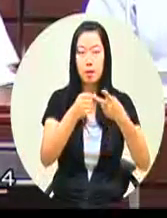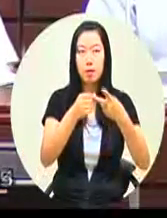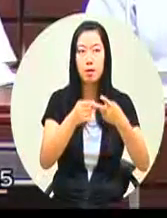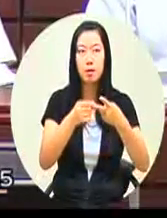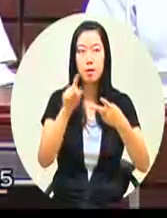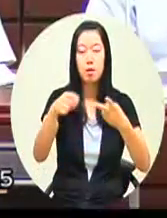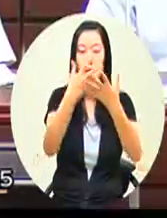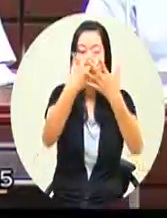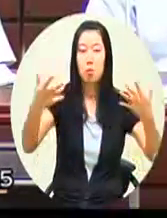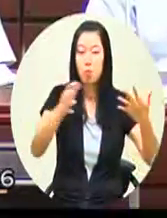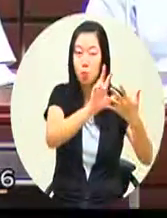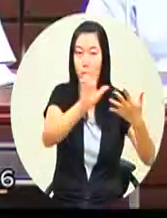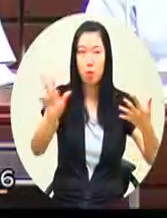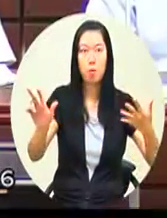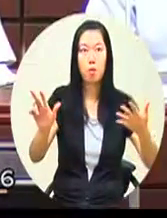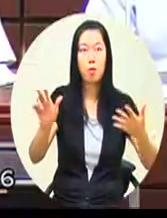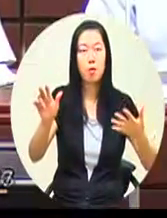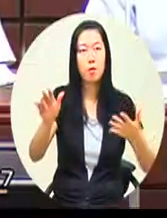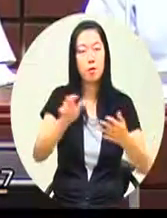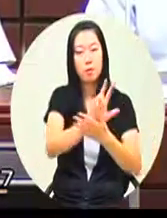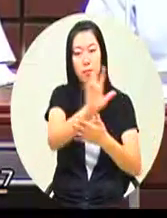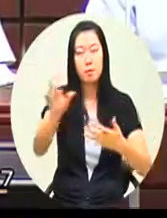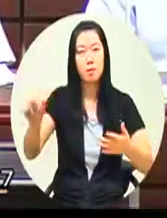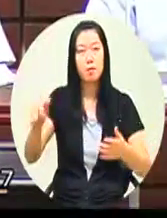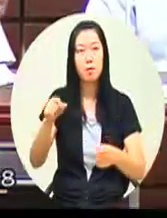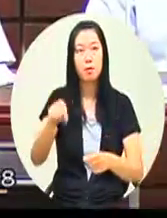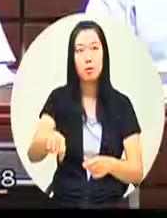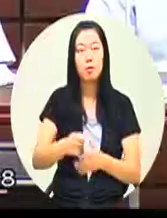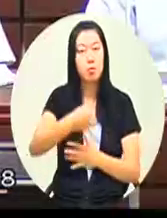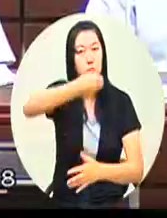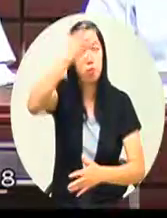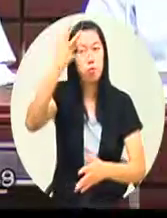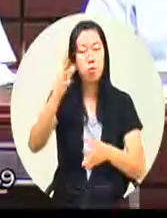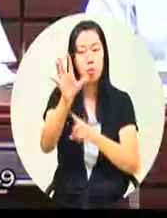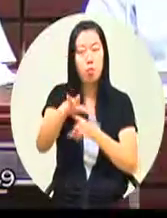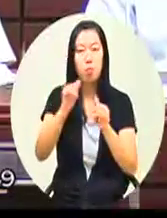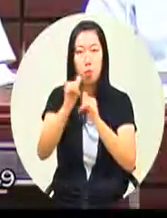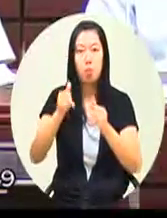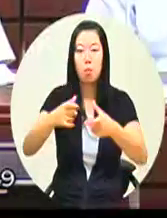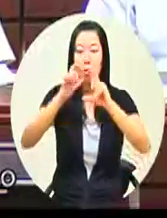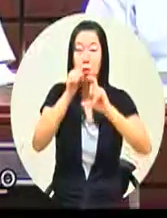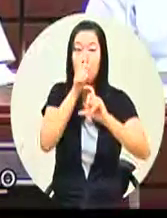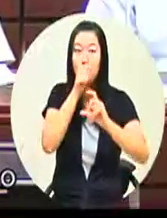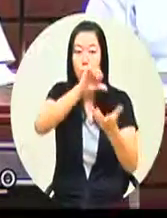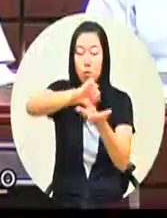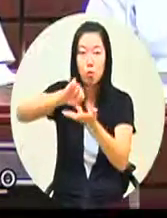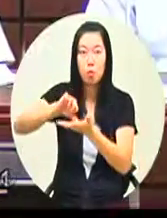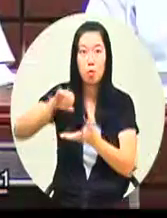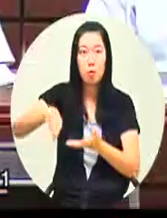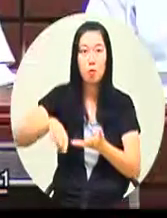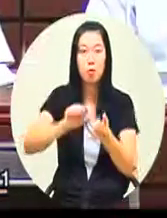网识，这边安个年轻农民返乡在从农时，伊个木